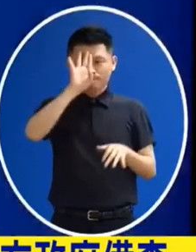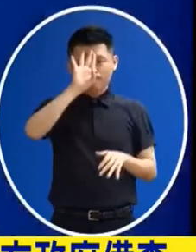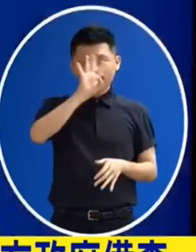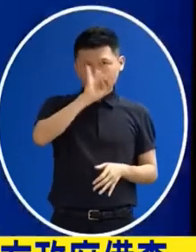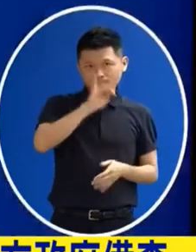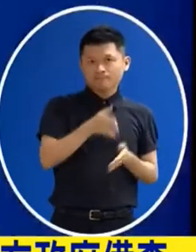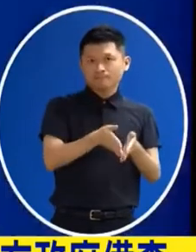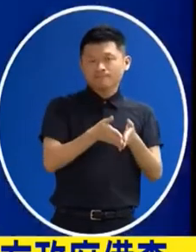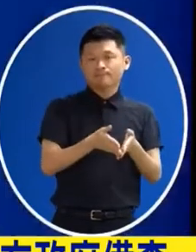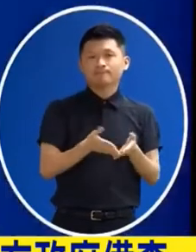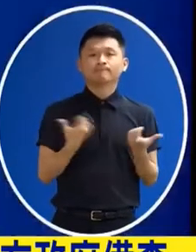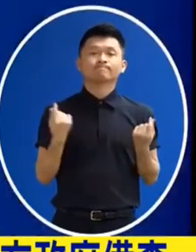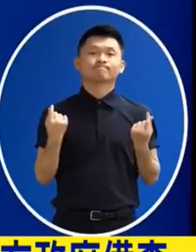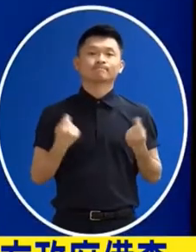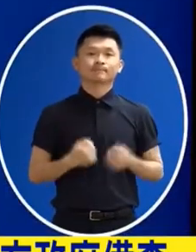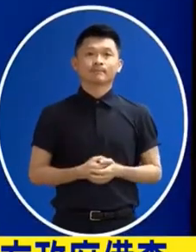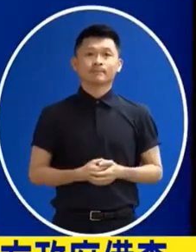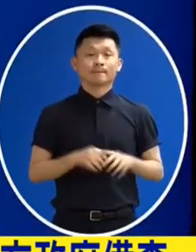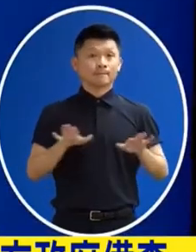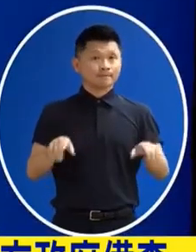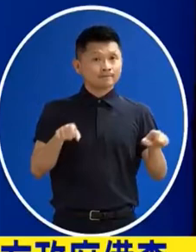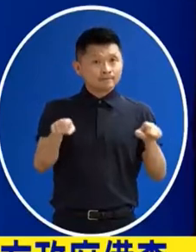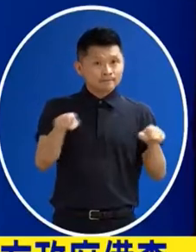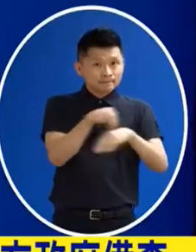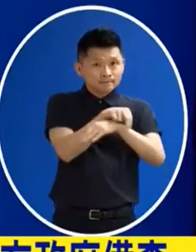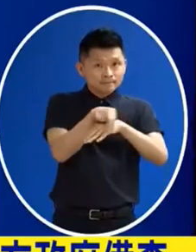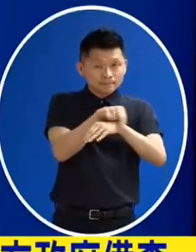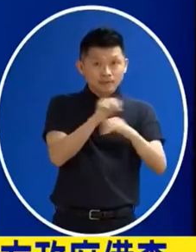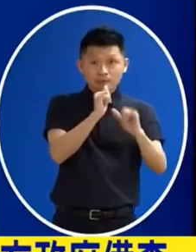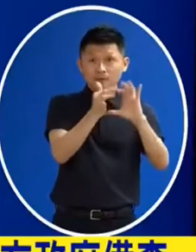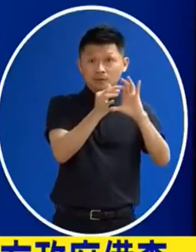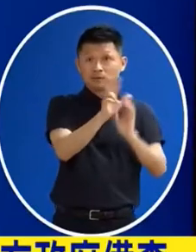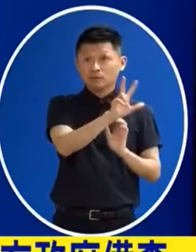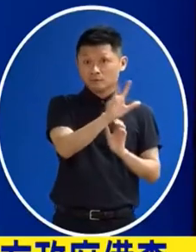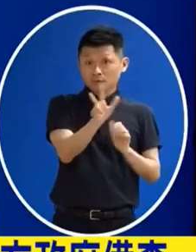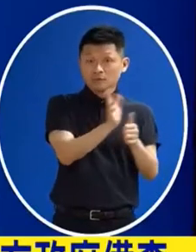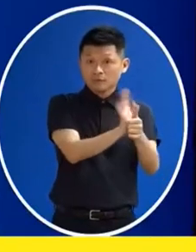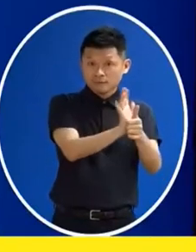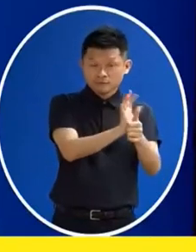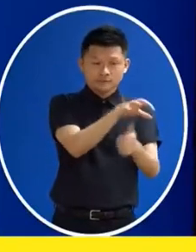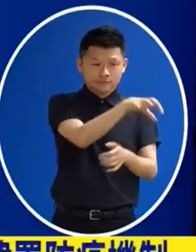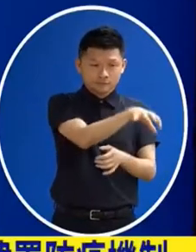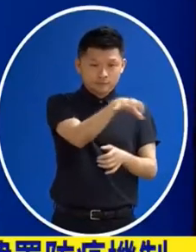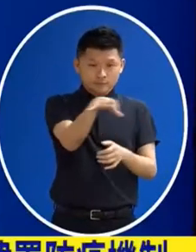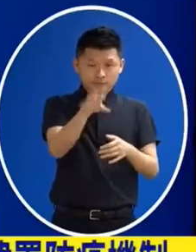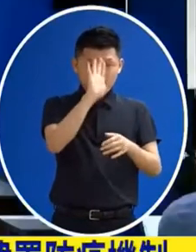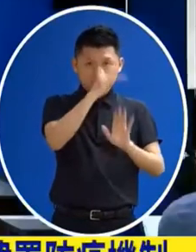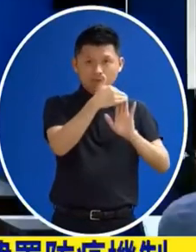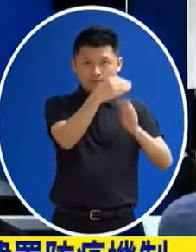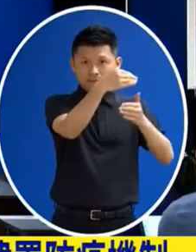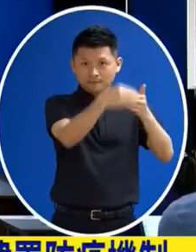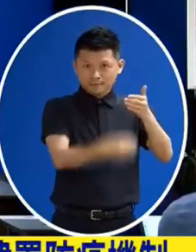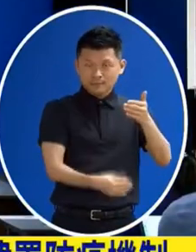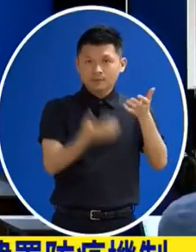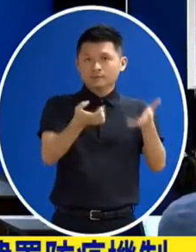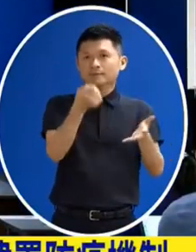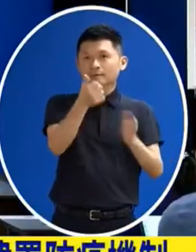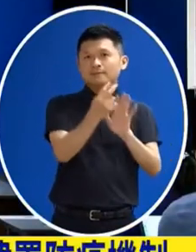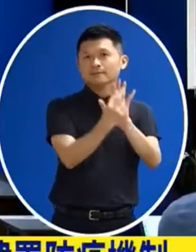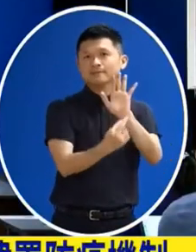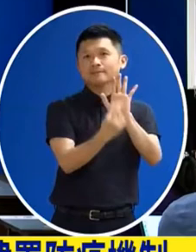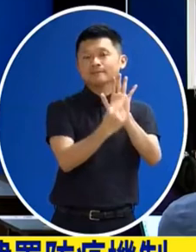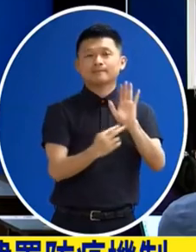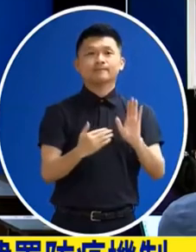以上是目前规划的有关社区式的福利机构的一个防疫指引的重点说